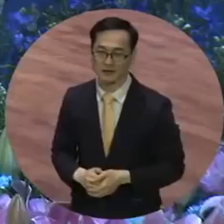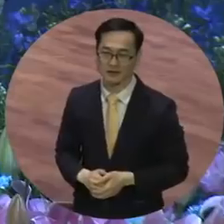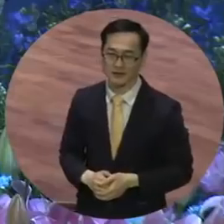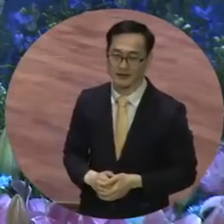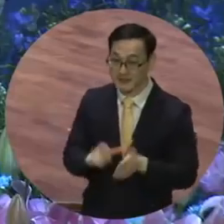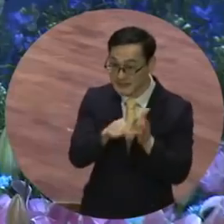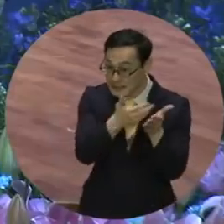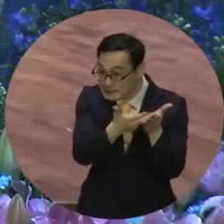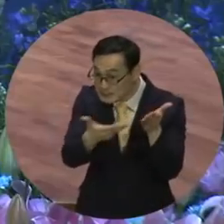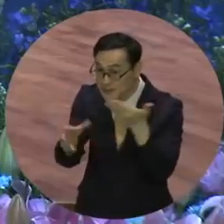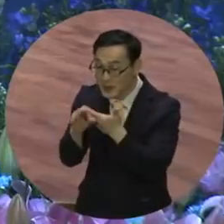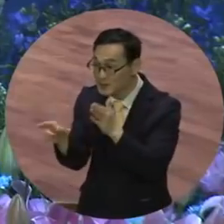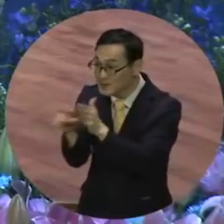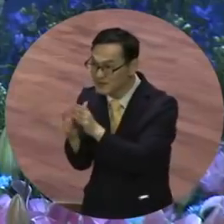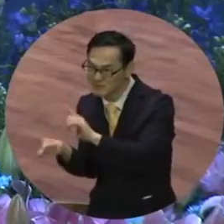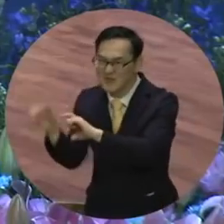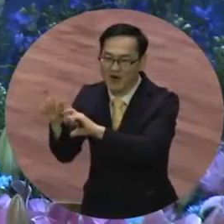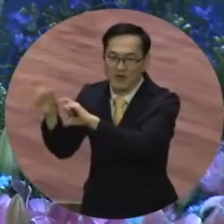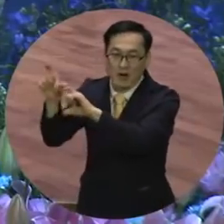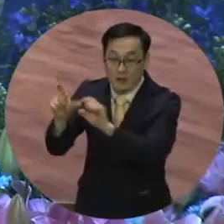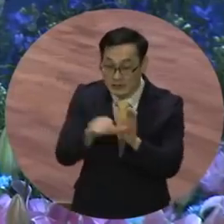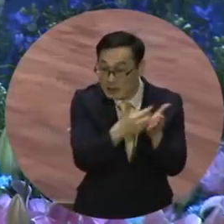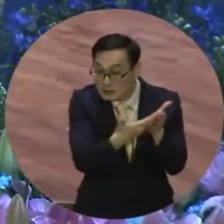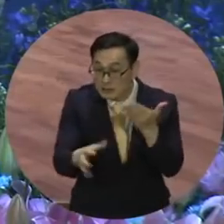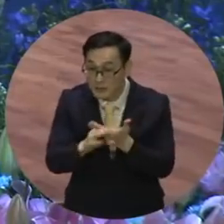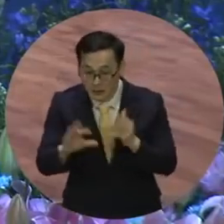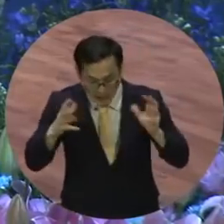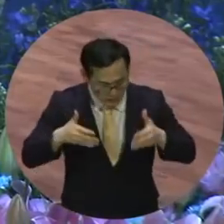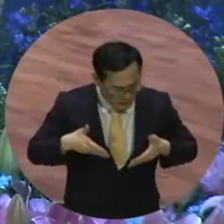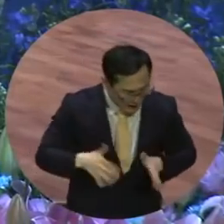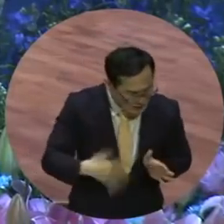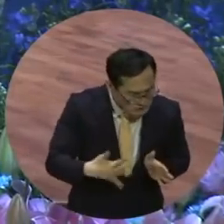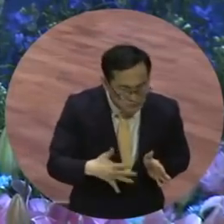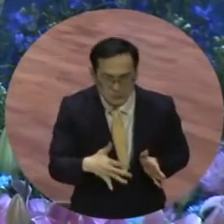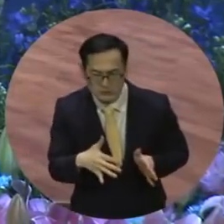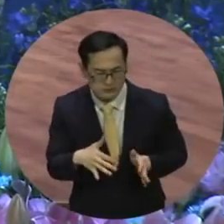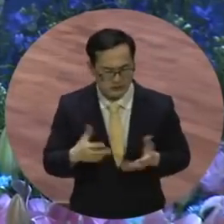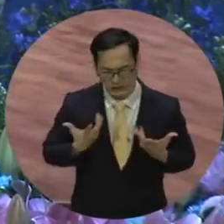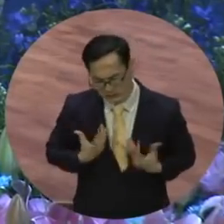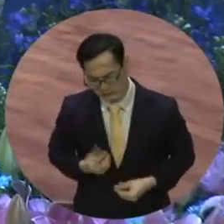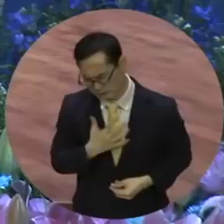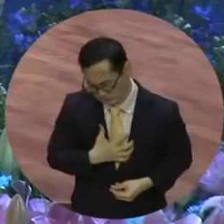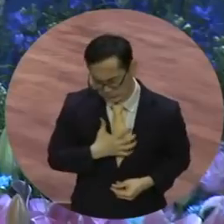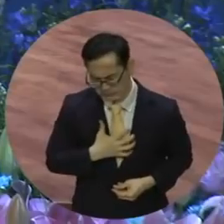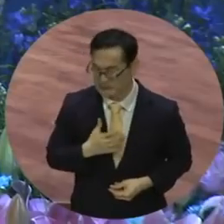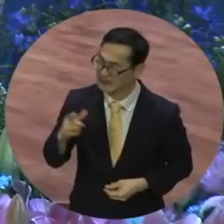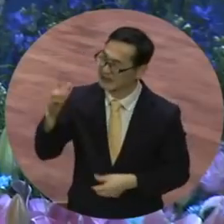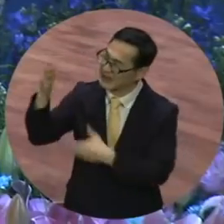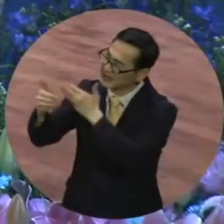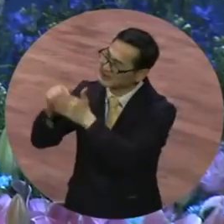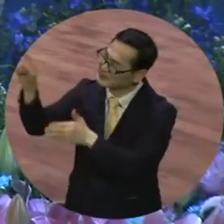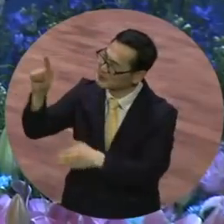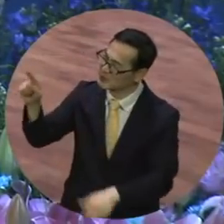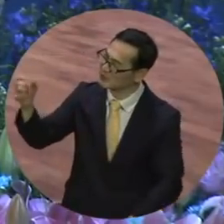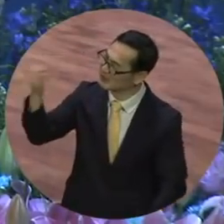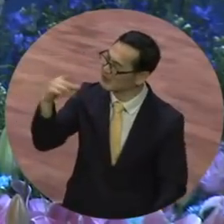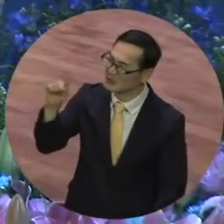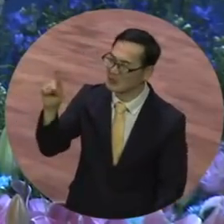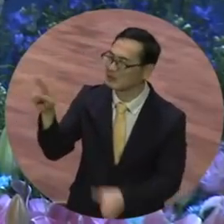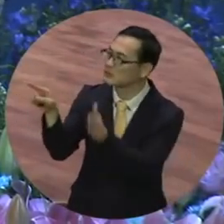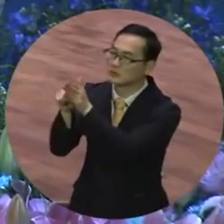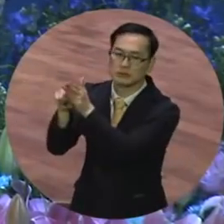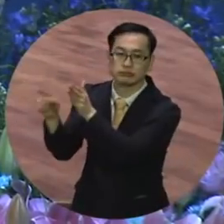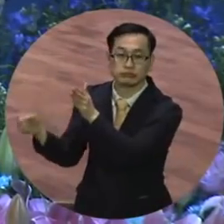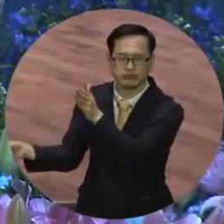견고해져서 시간이 흐를수록 자꾸 실망이 되고 시험이 들고 낙심되어야 되는데 더 믿음이 견고해져지고